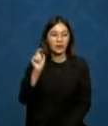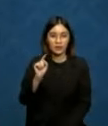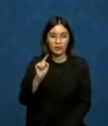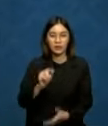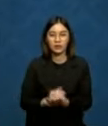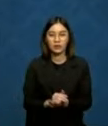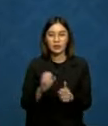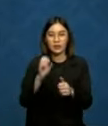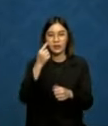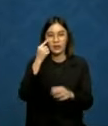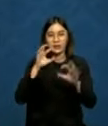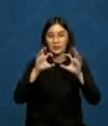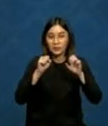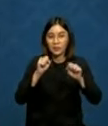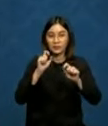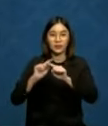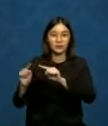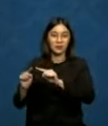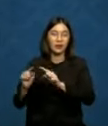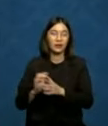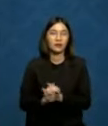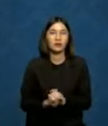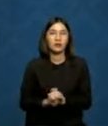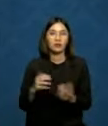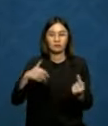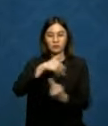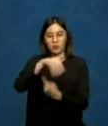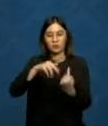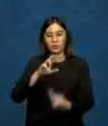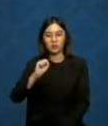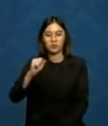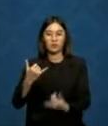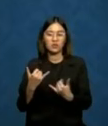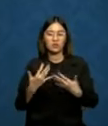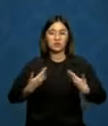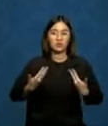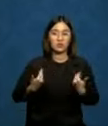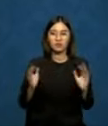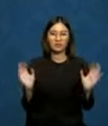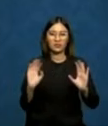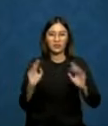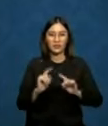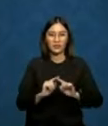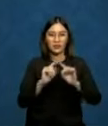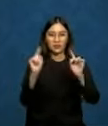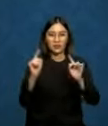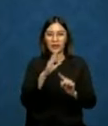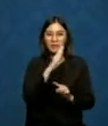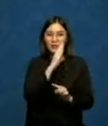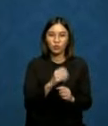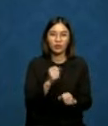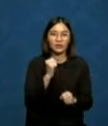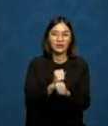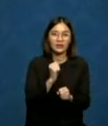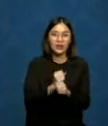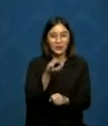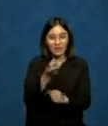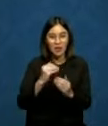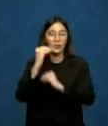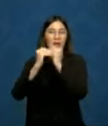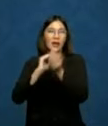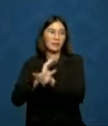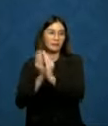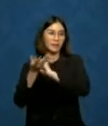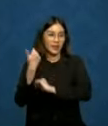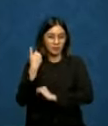ว่าข้อสังเกตนี้แม้ว่าบรรยากาศในสภาอาจจะไม่ได้คึกคักครับแต่เด็ดดอกไม้สะเทือนถึงดวงดาวผม